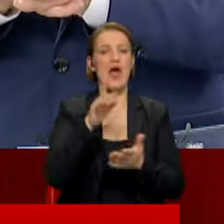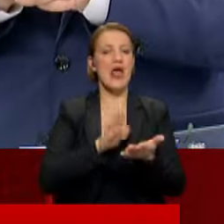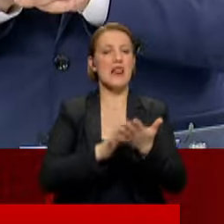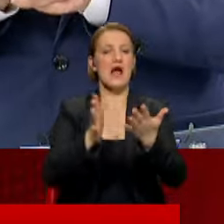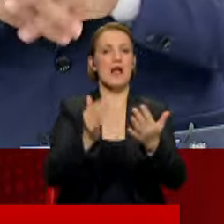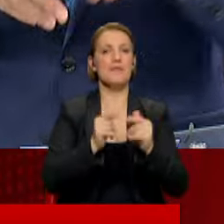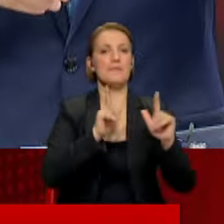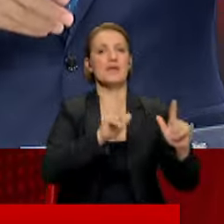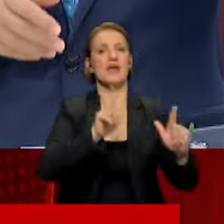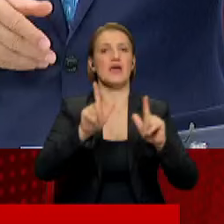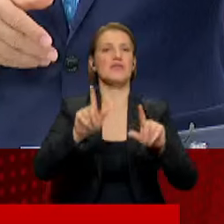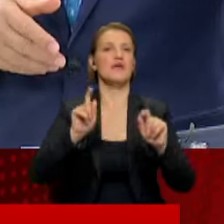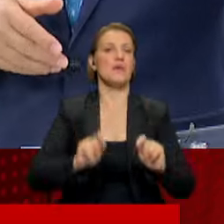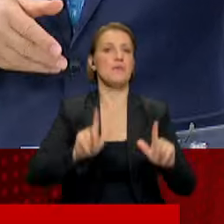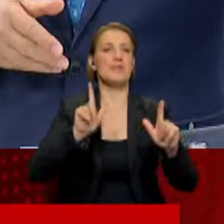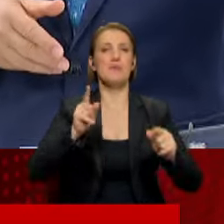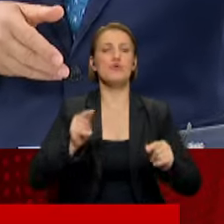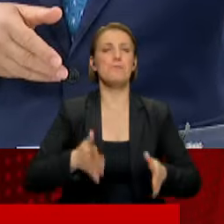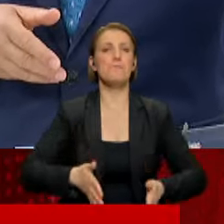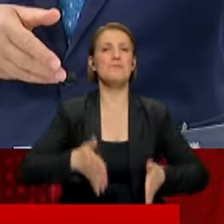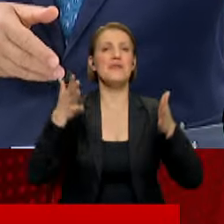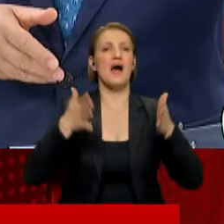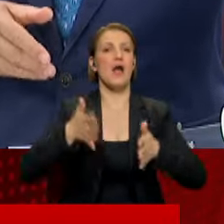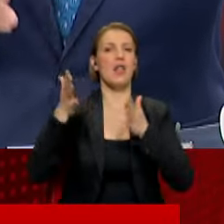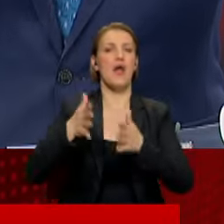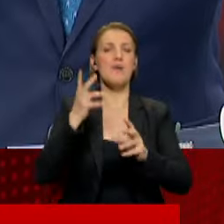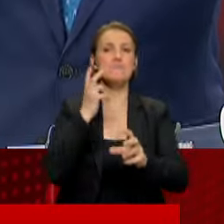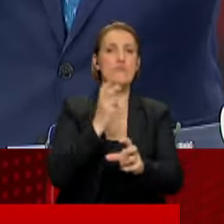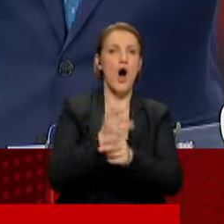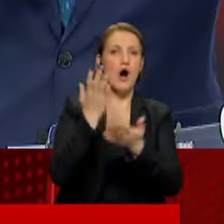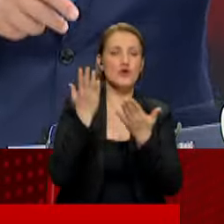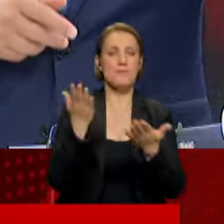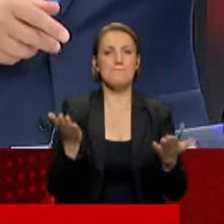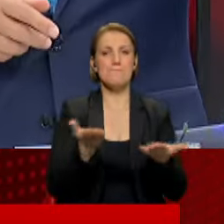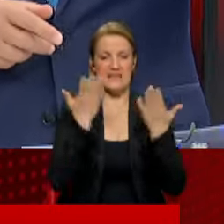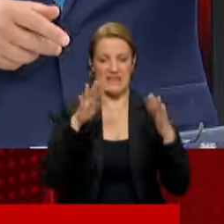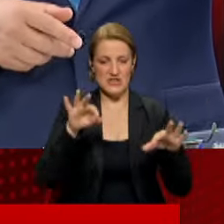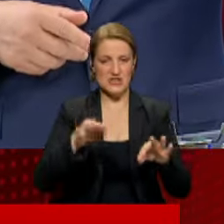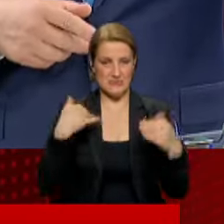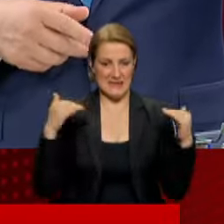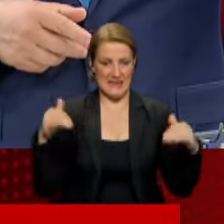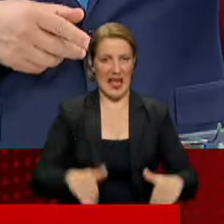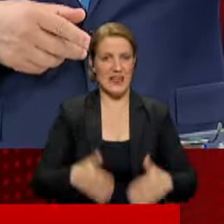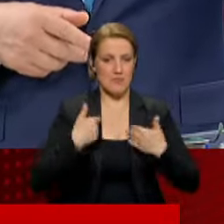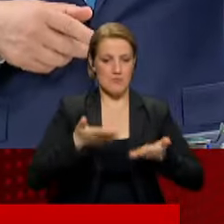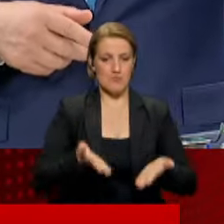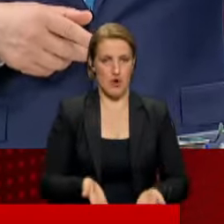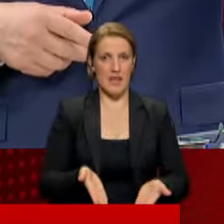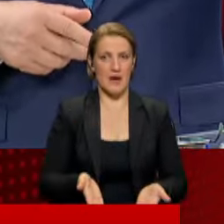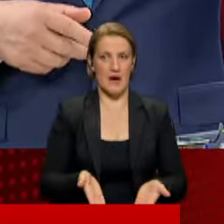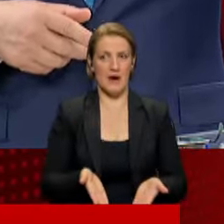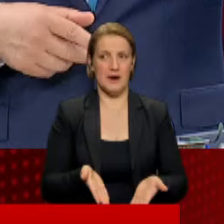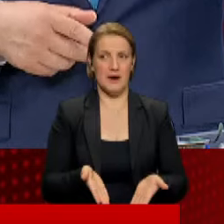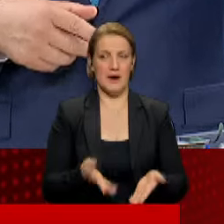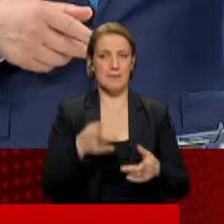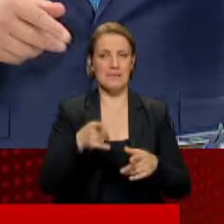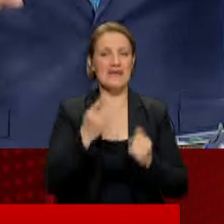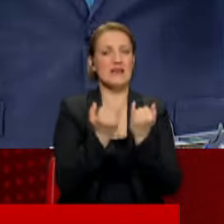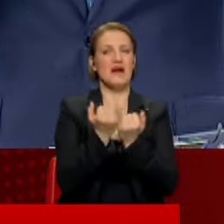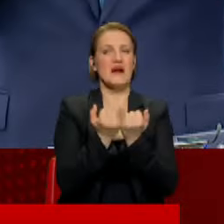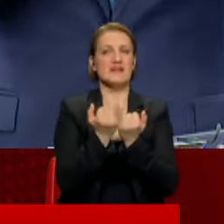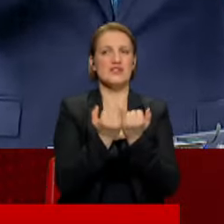alıp gereğini yapmamız lazım bu binaların Çoğu da boş Mesela şimdi geldim sizin burada burada bir